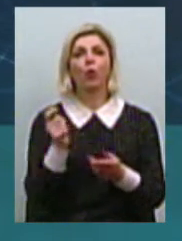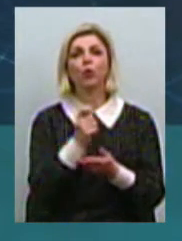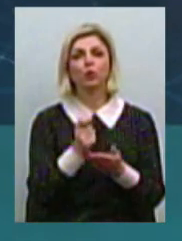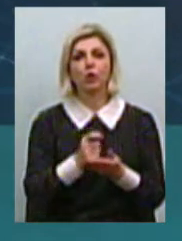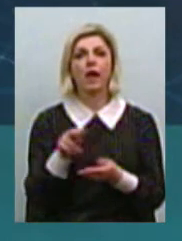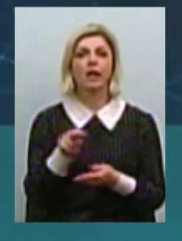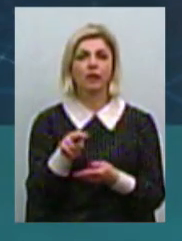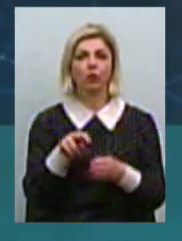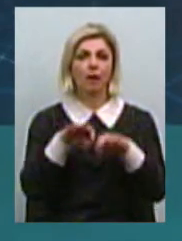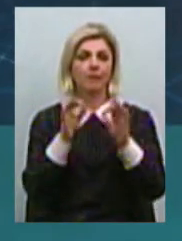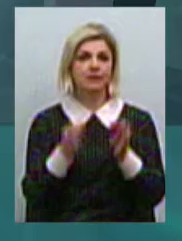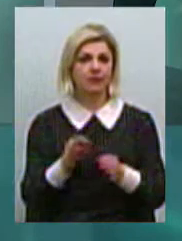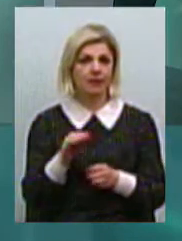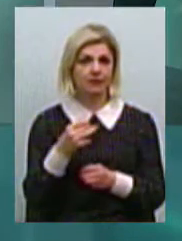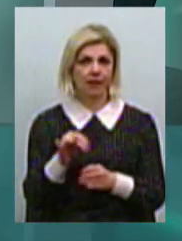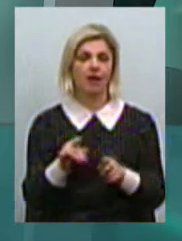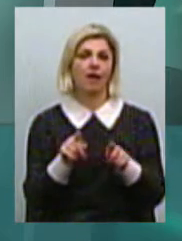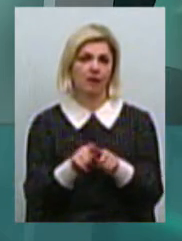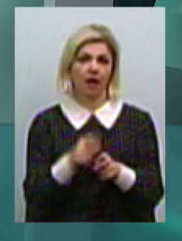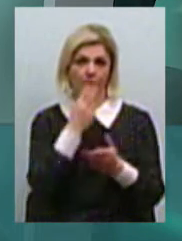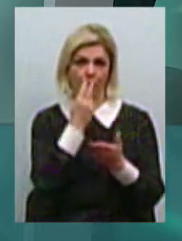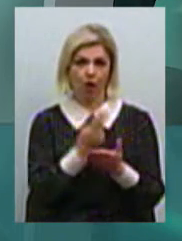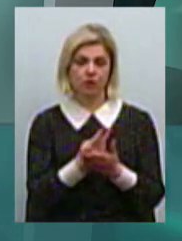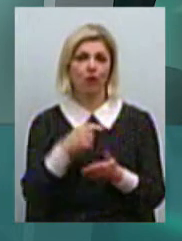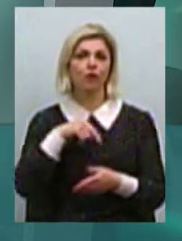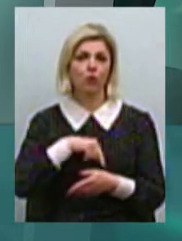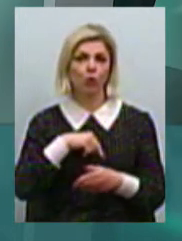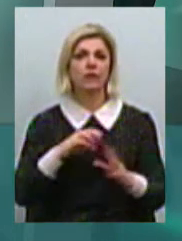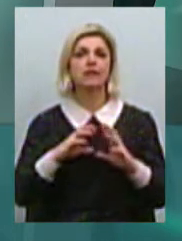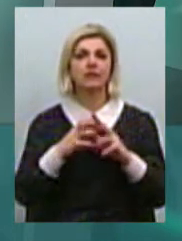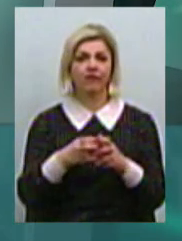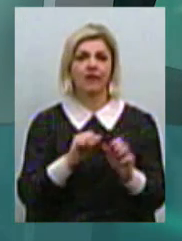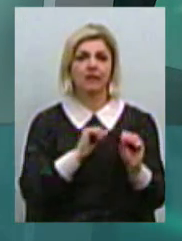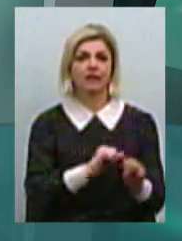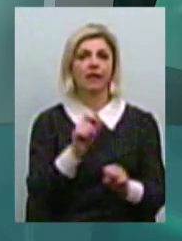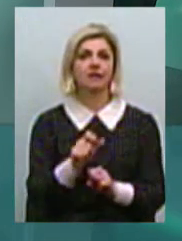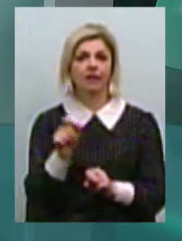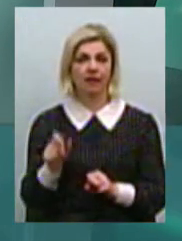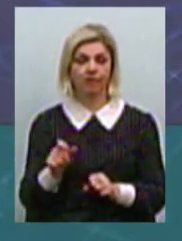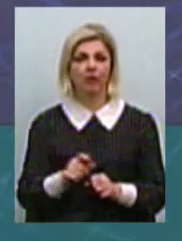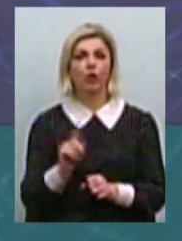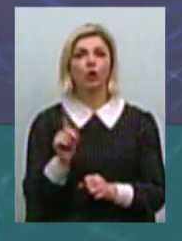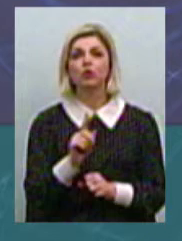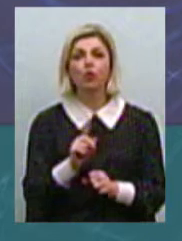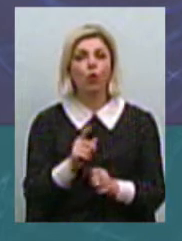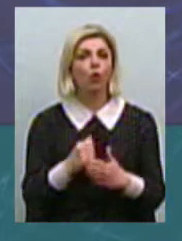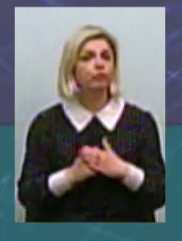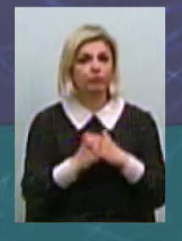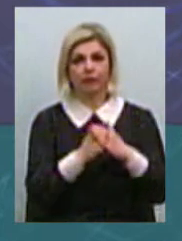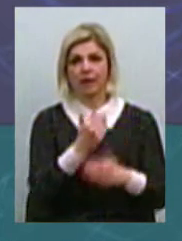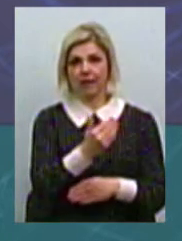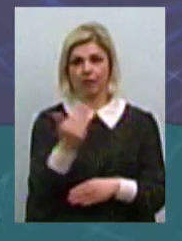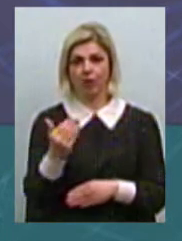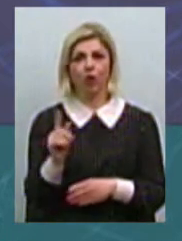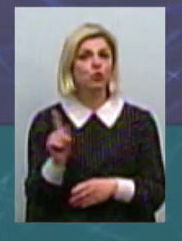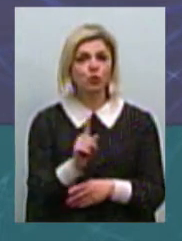художньо-літературний, мистецький такий вухол, показати внутрішній світ захисників, що рухало ними, що заставляло